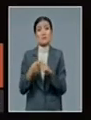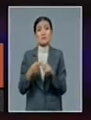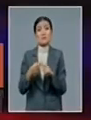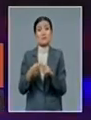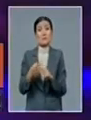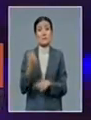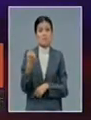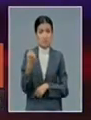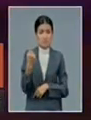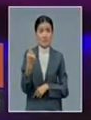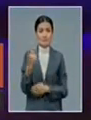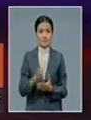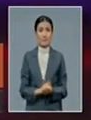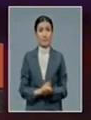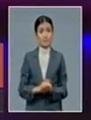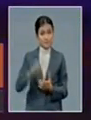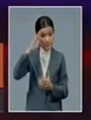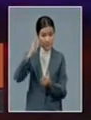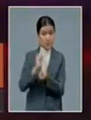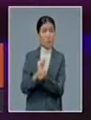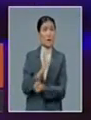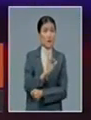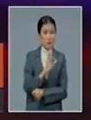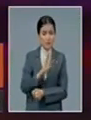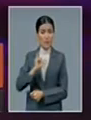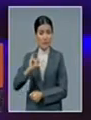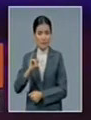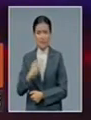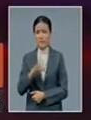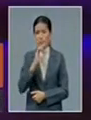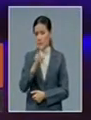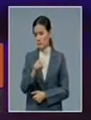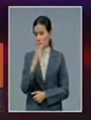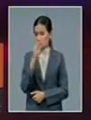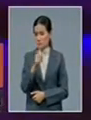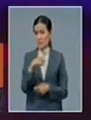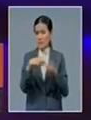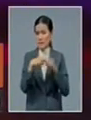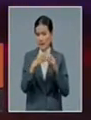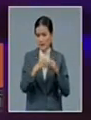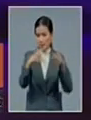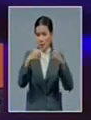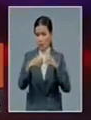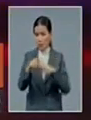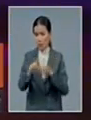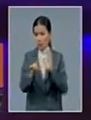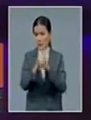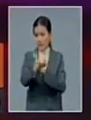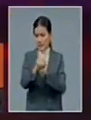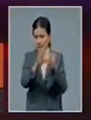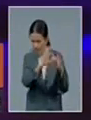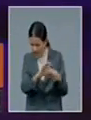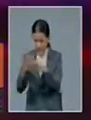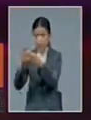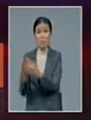FedEx 1รายพนักงานสอบสวนกลางหรือว่า FBI เนี่ยออกมาระบุว่ามีความเป็นไปได้นะที่เหตุระเบิดครั้งล่าสุดนี้จะไปเชื่อมโยงกับเหตุระ